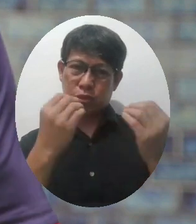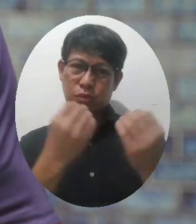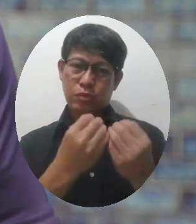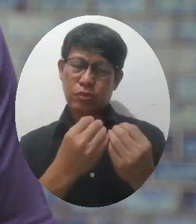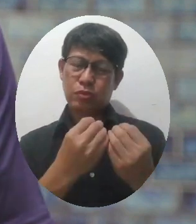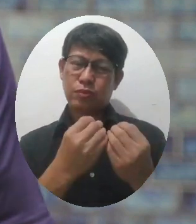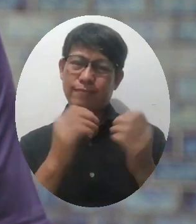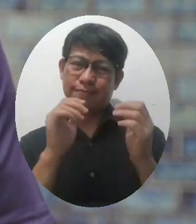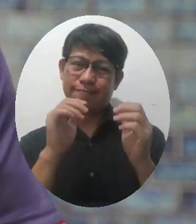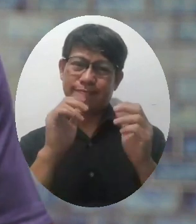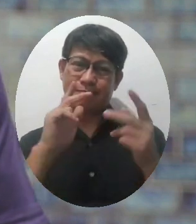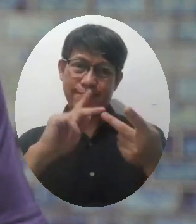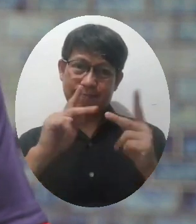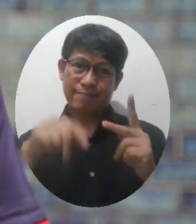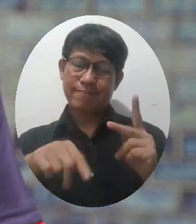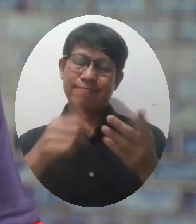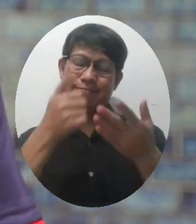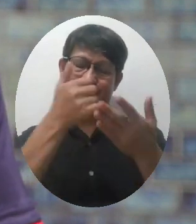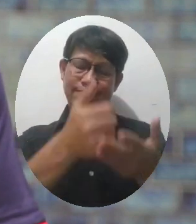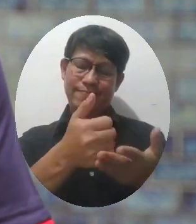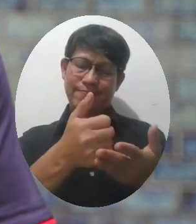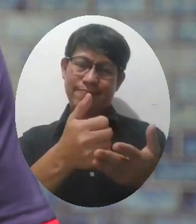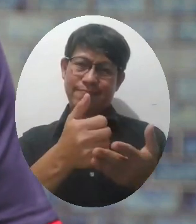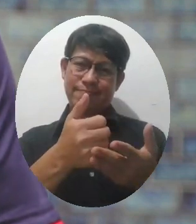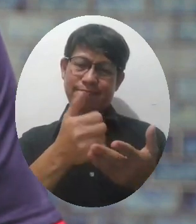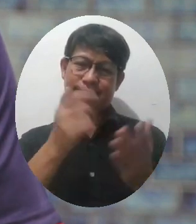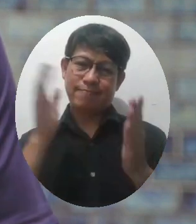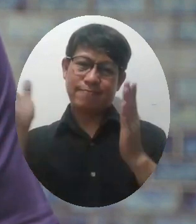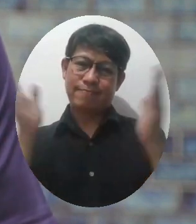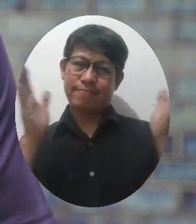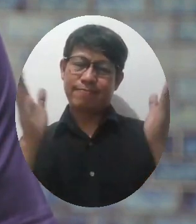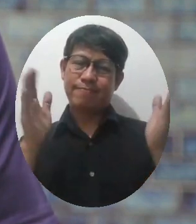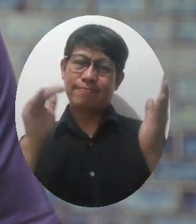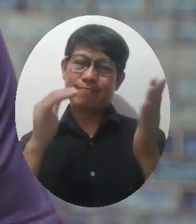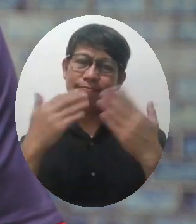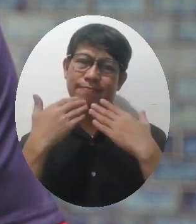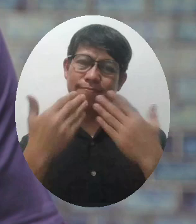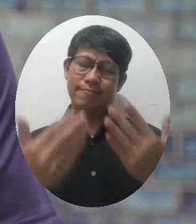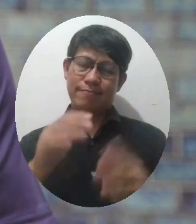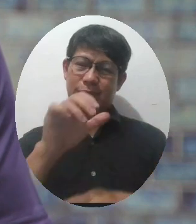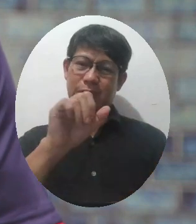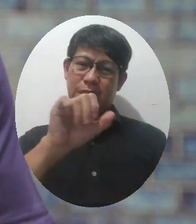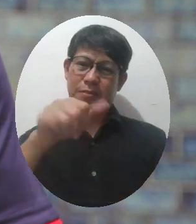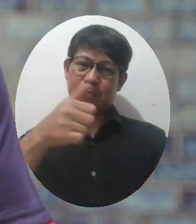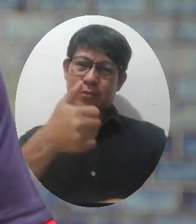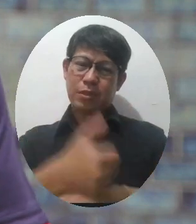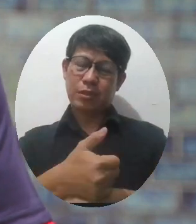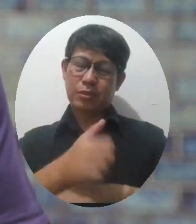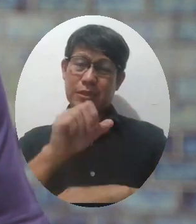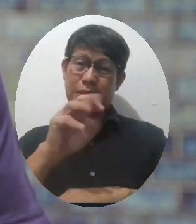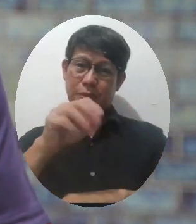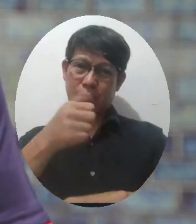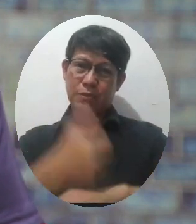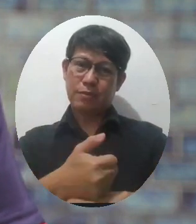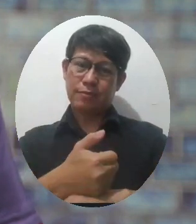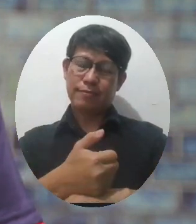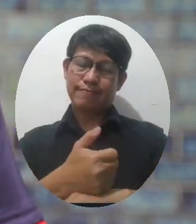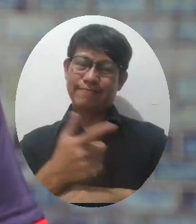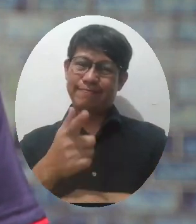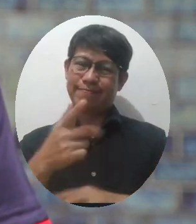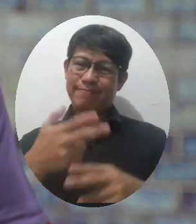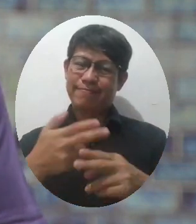at organisasyon na katulong natin sa pagbibigay ng public service. Salamat lalo-lalo na sa SM